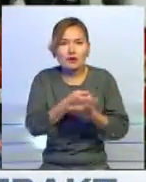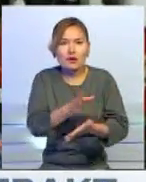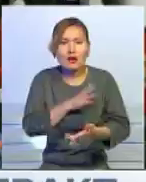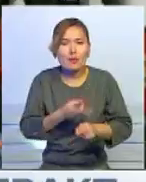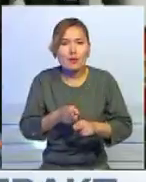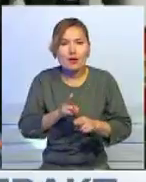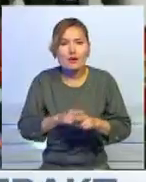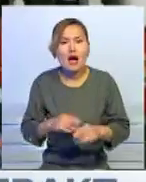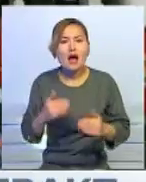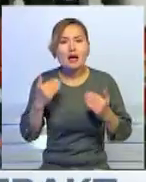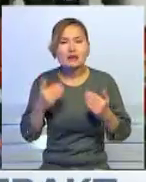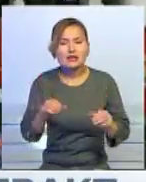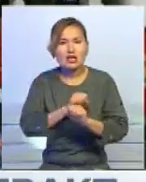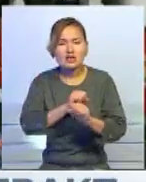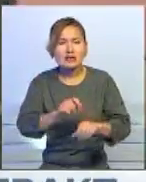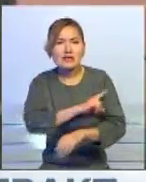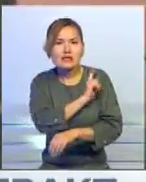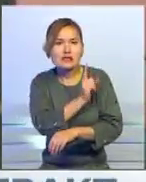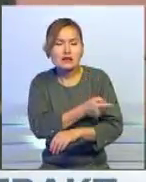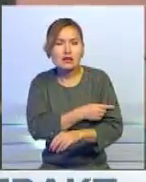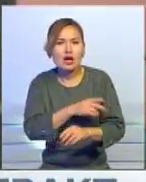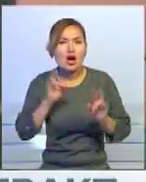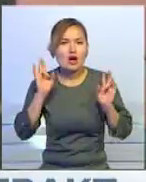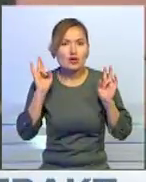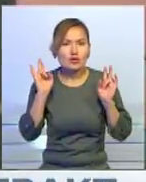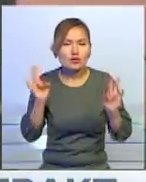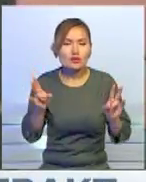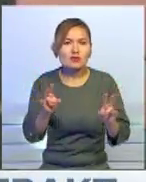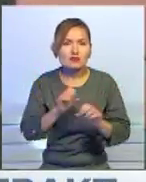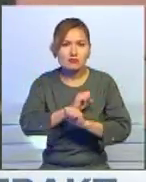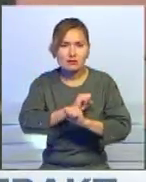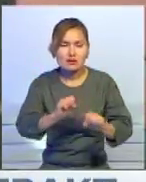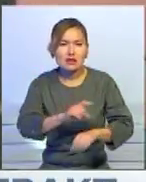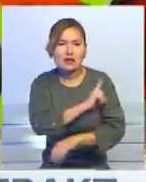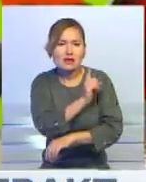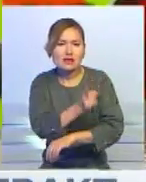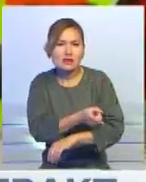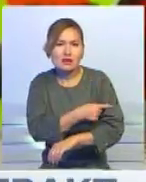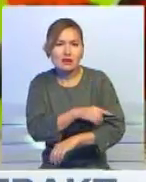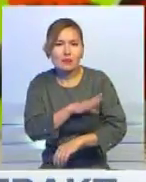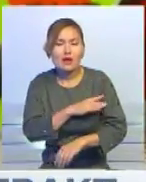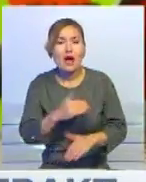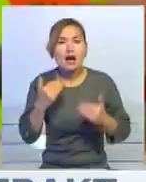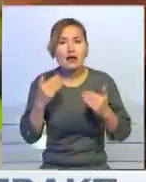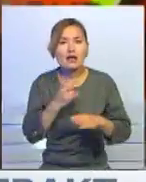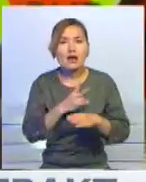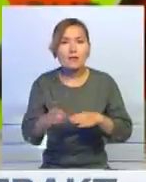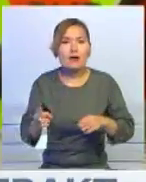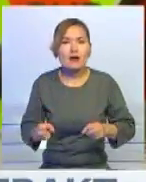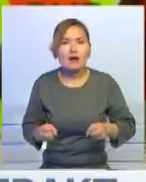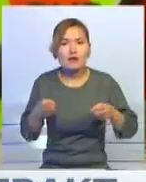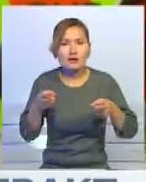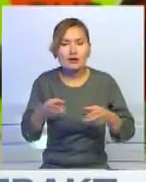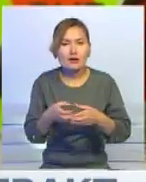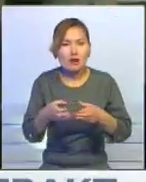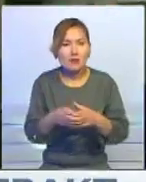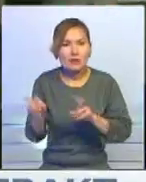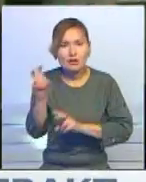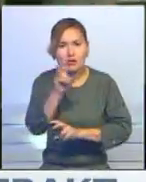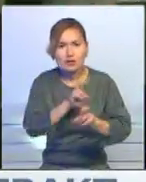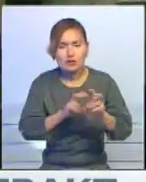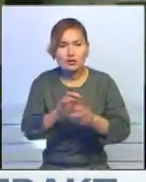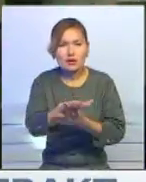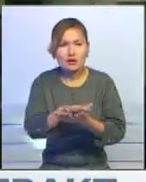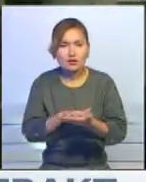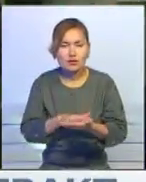жөнді қосылмай қалған. Әйтпесе жарылыстың күші мен зардабы бұдан да күшті болар еді деп отыр. Қазір терактіге қатысты тергеу жүріп жатыр.